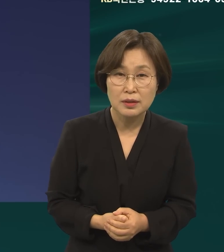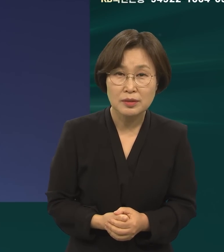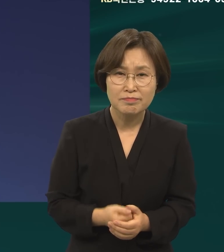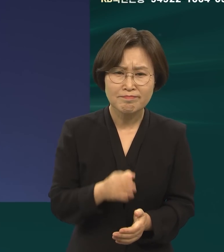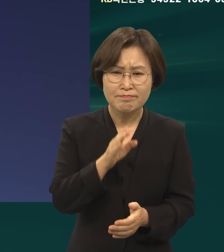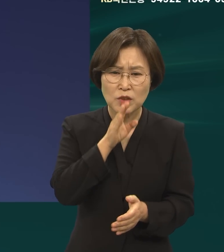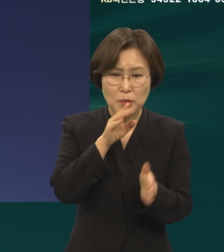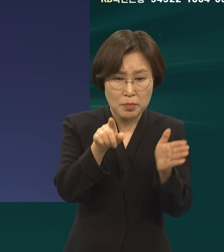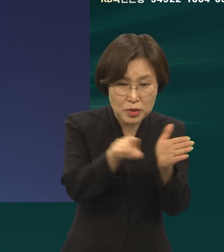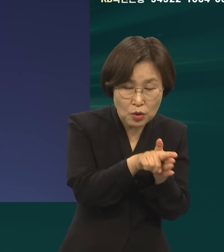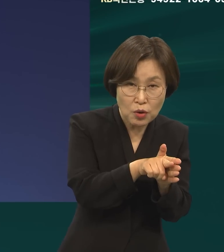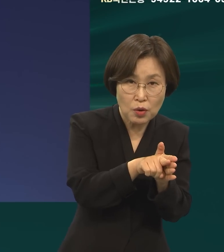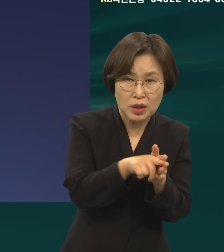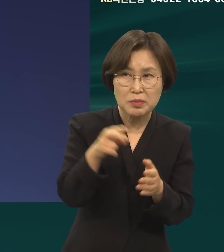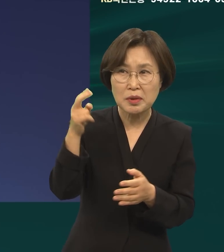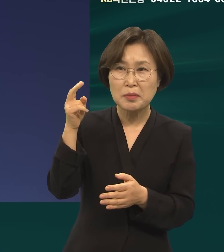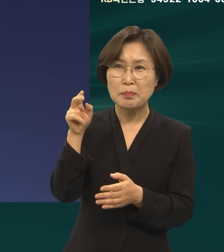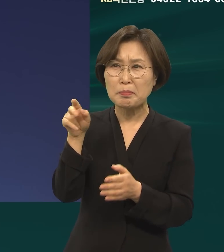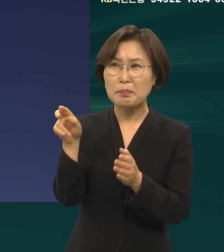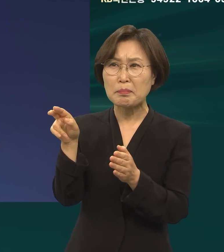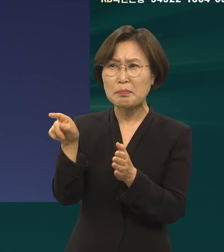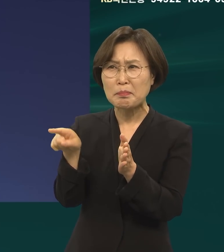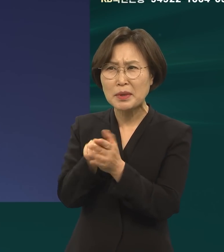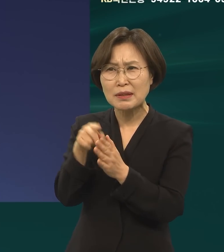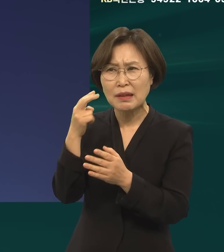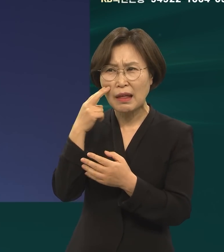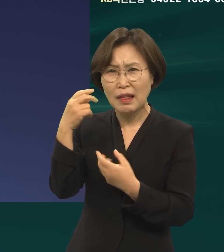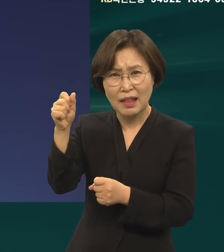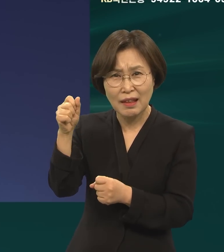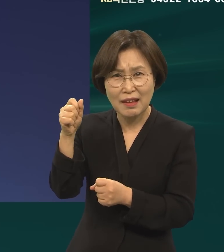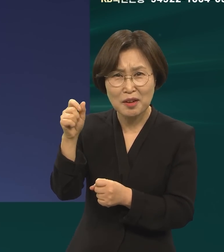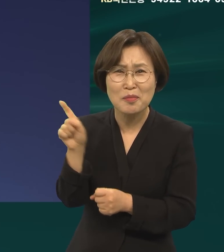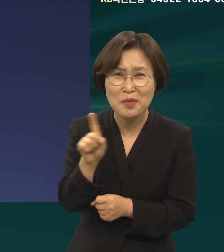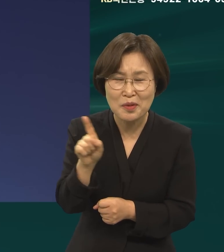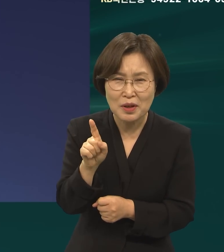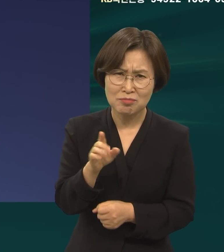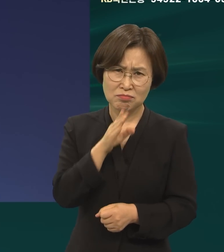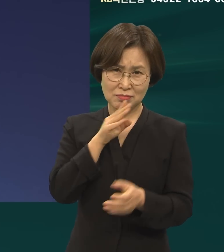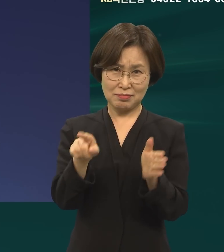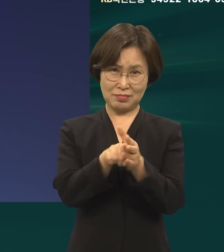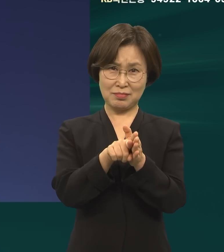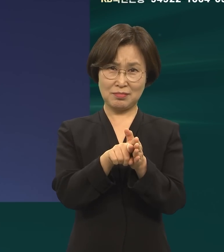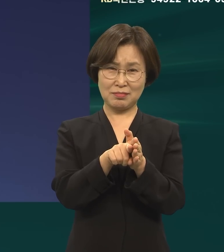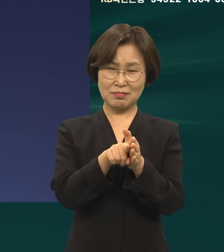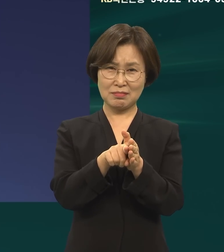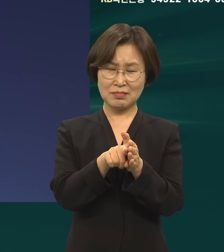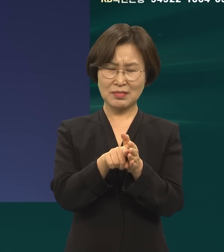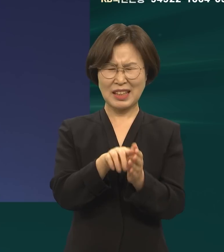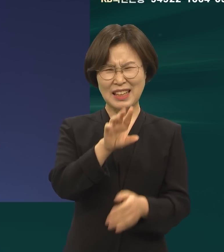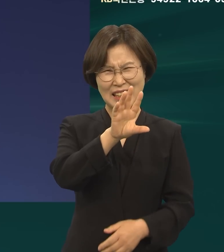믿는 거예요? 믿는 척하는 거예요? 아멘. 가끔 믿는 척할 때도 있죠.